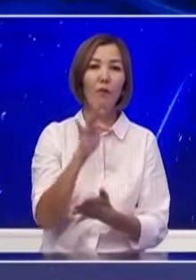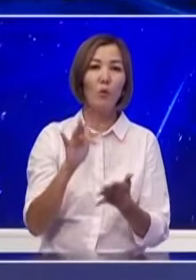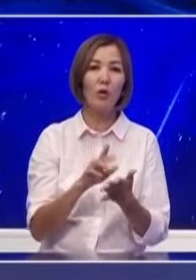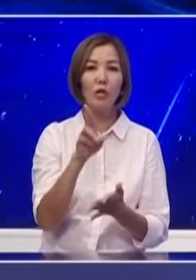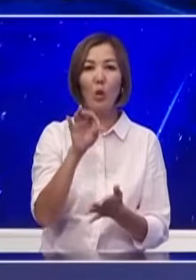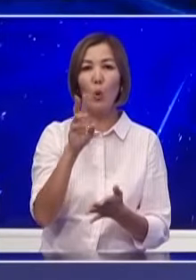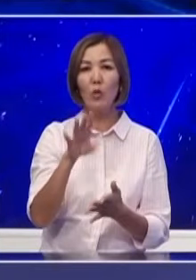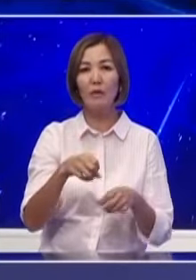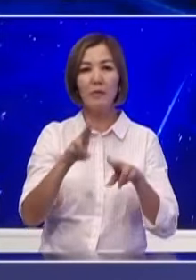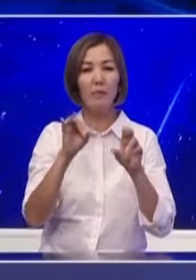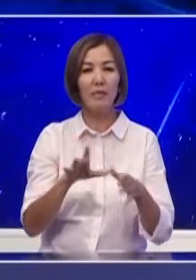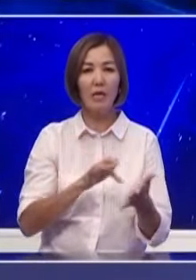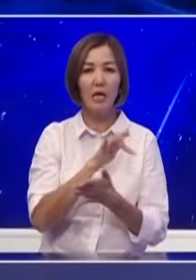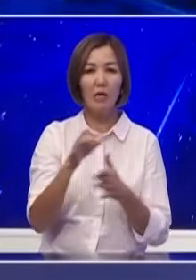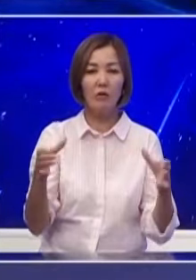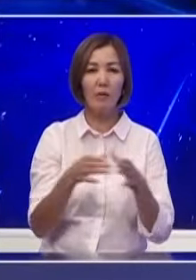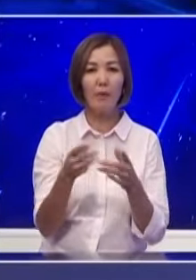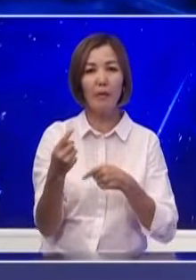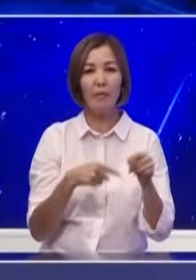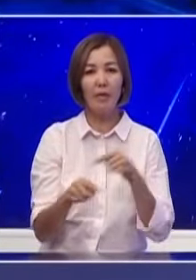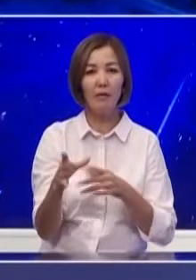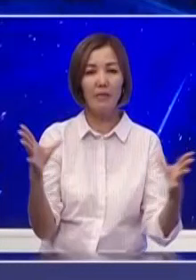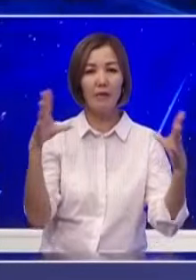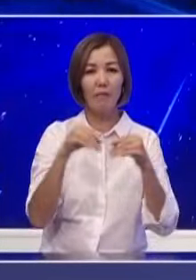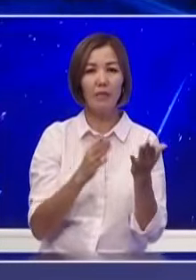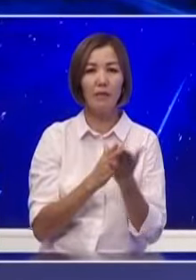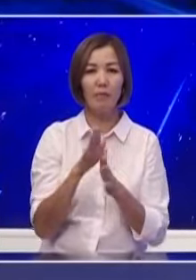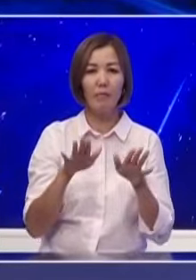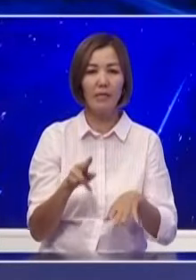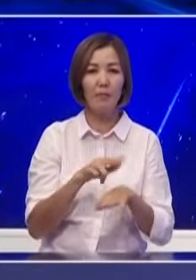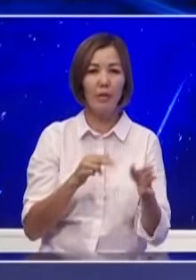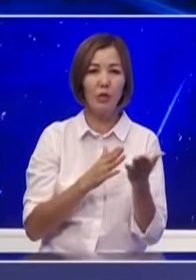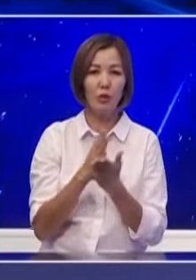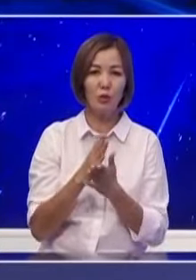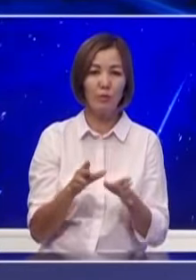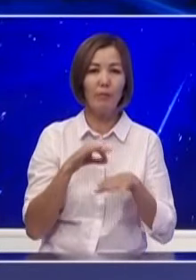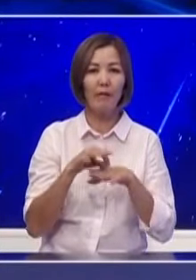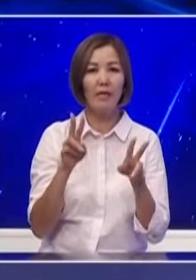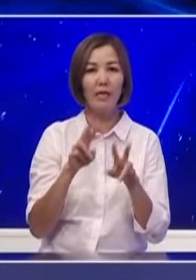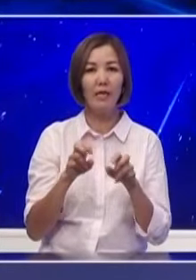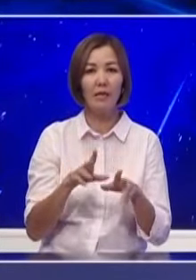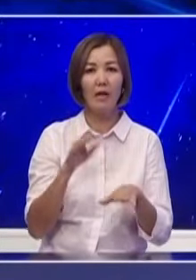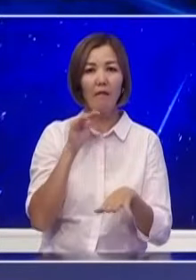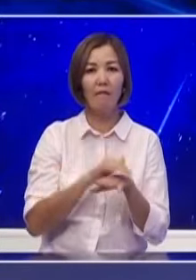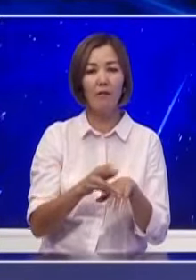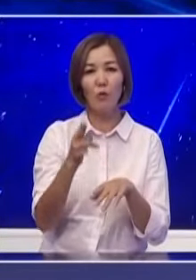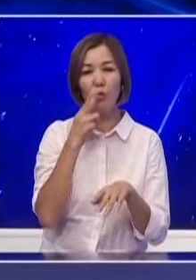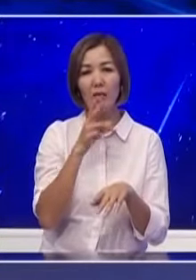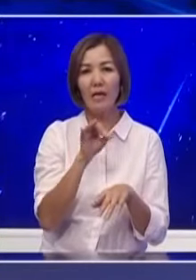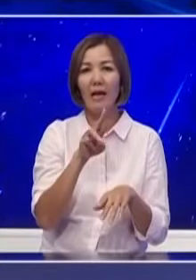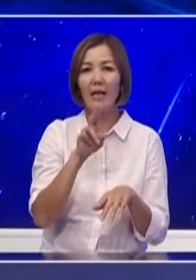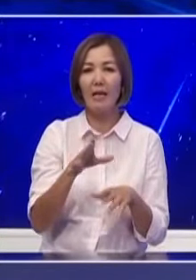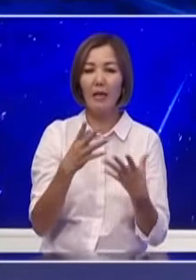В Кунаеве специалисты городского отдела предпринимательства совместно с сотрудниками местной полицейской службы провели рейд по выявлению